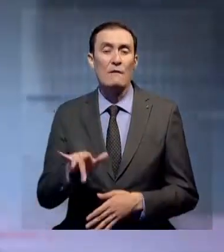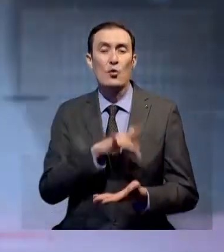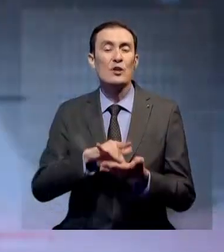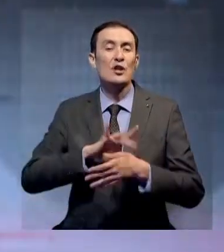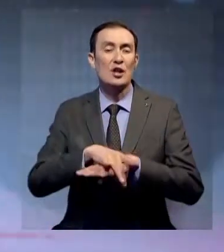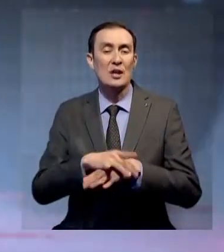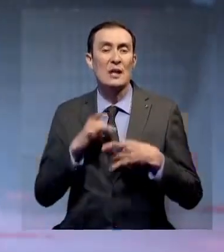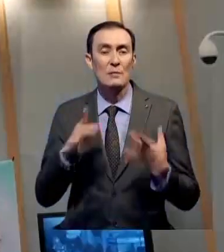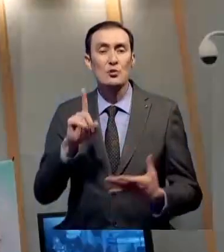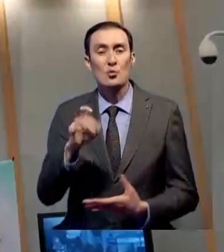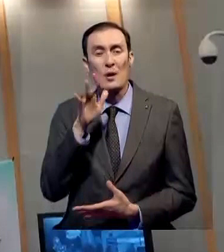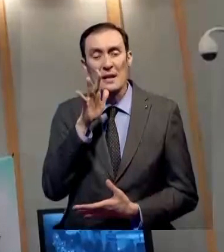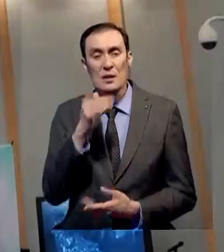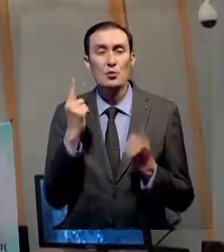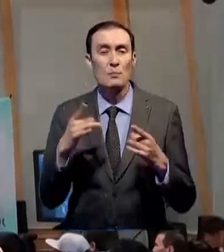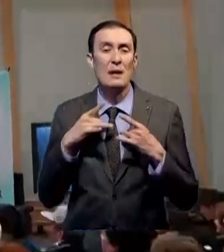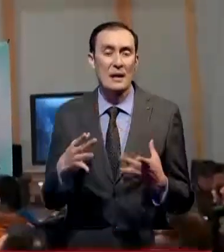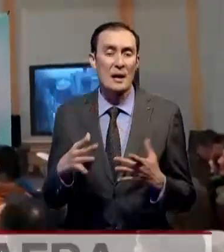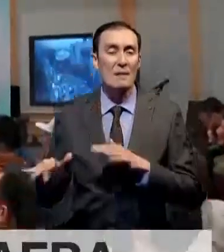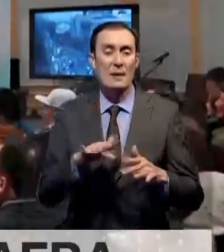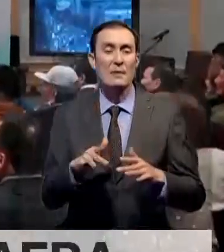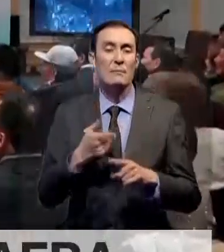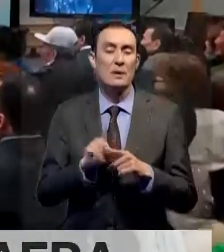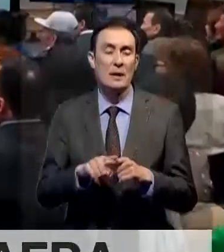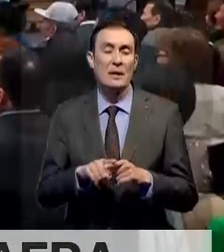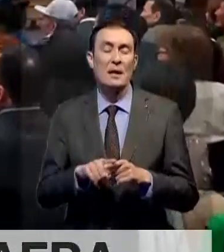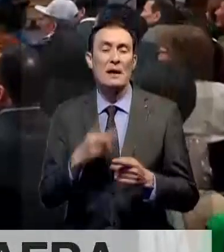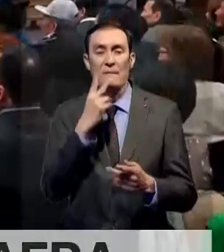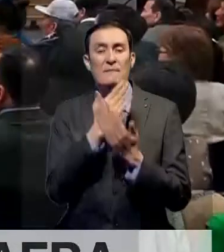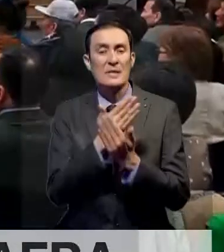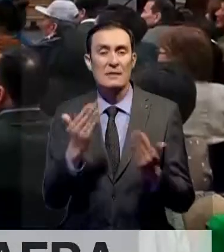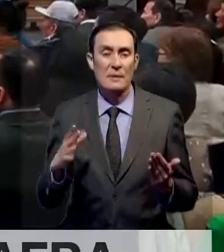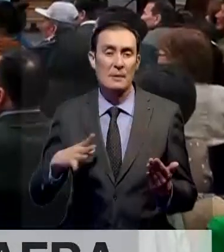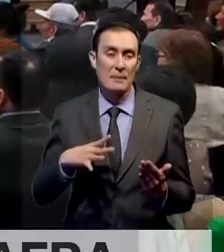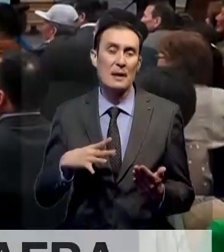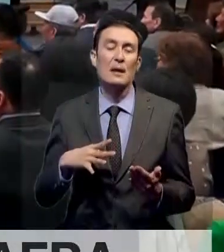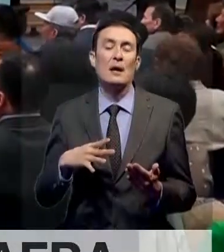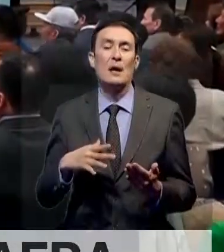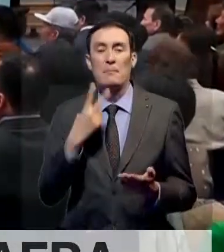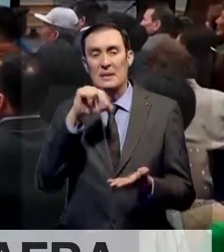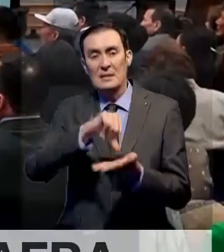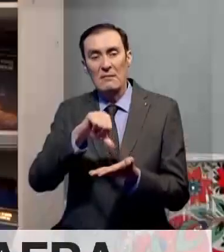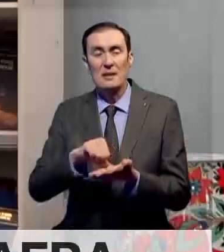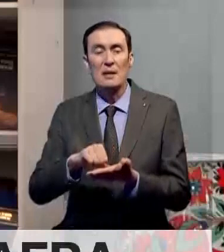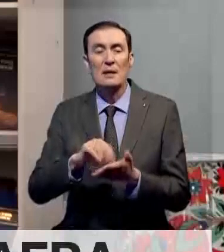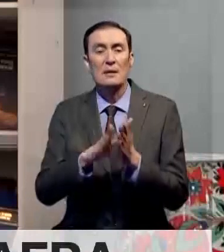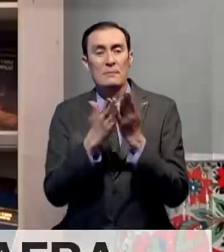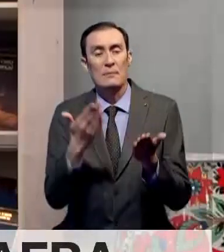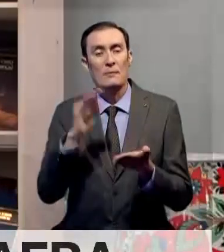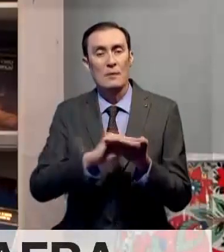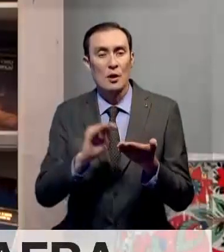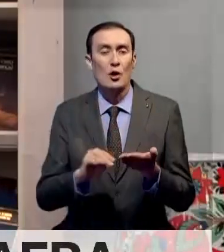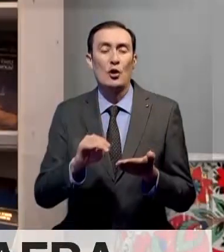Ташкенте отметили его 100-летний юбилей. В рамках мероприятия состоялась выставка, где были представлены произведения